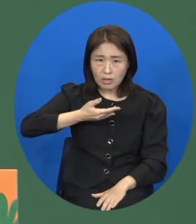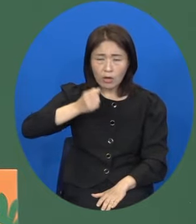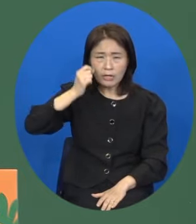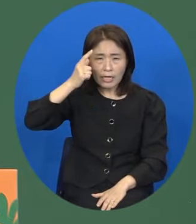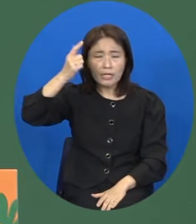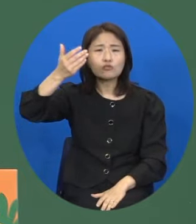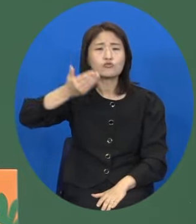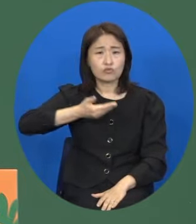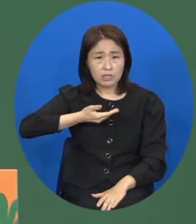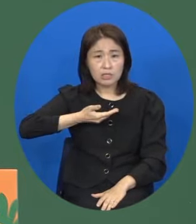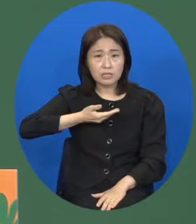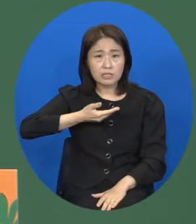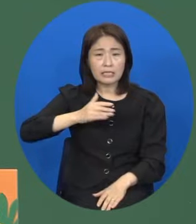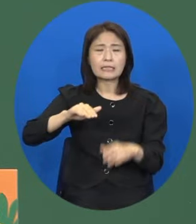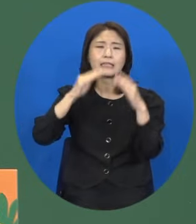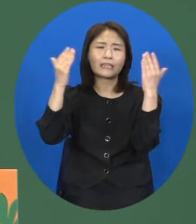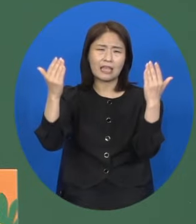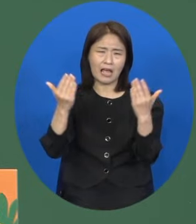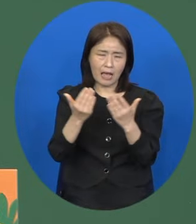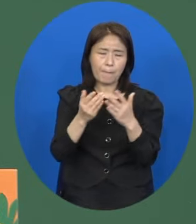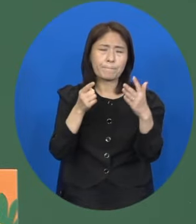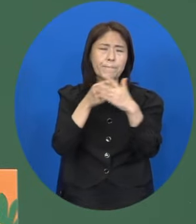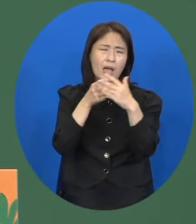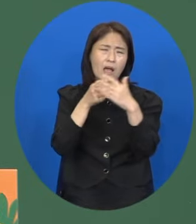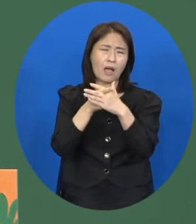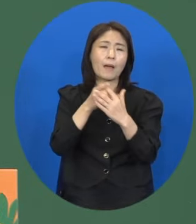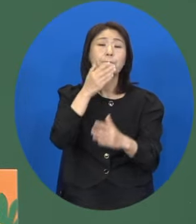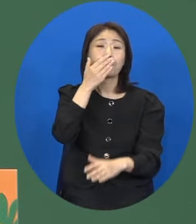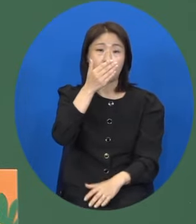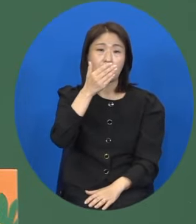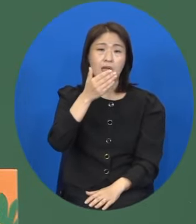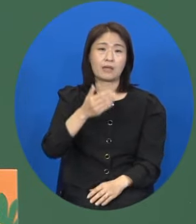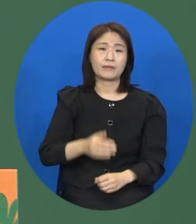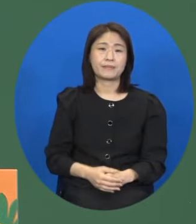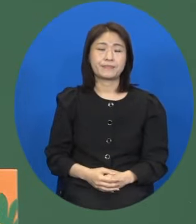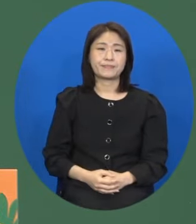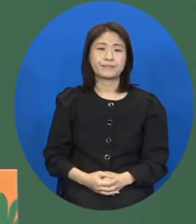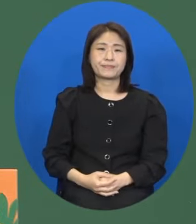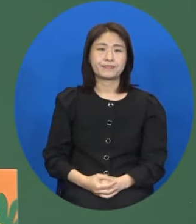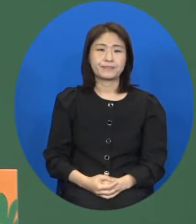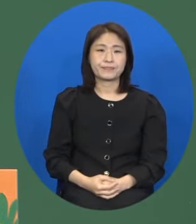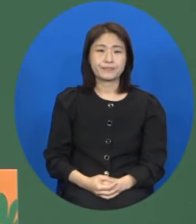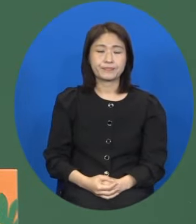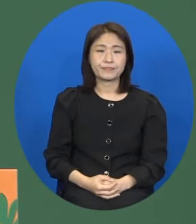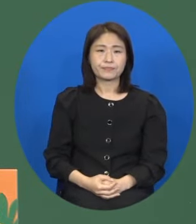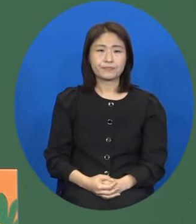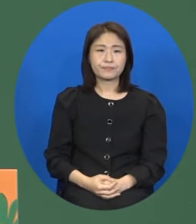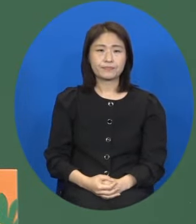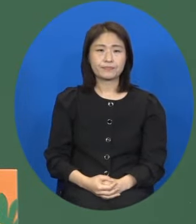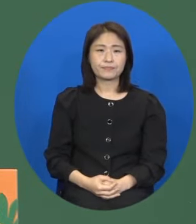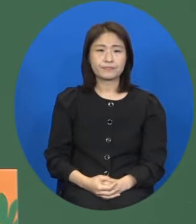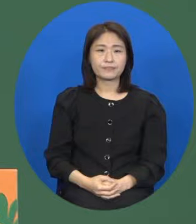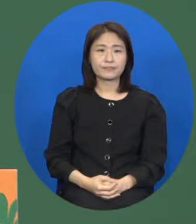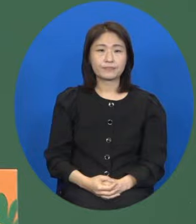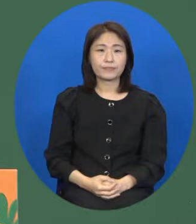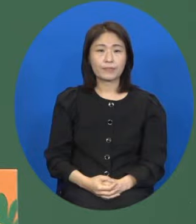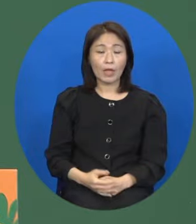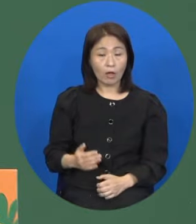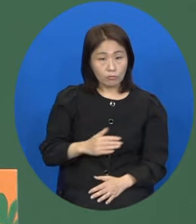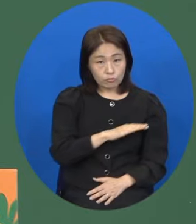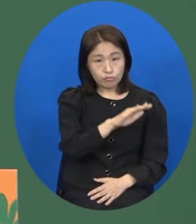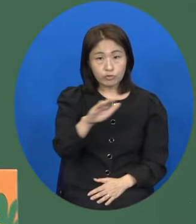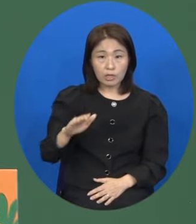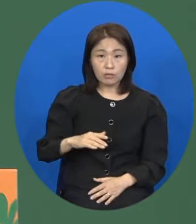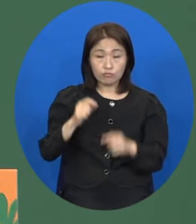것을 알 수 있는 존재가 되었다라는 말씀입니다. 우리는 눈을